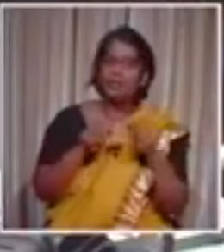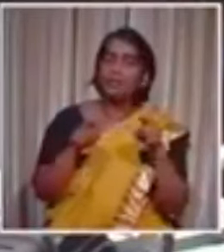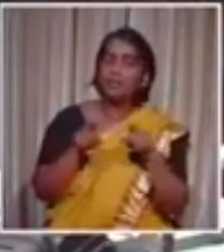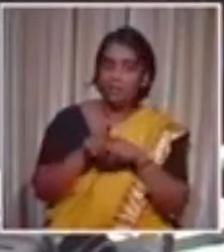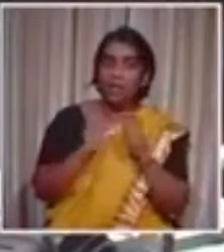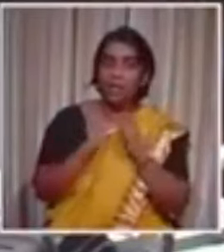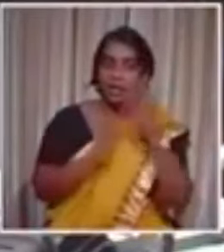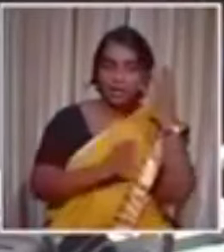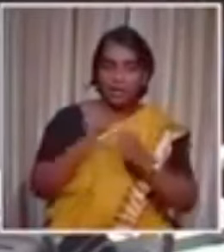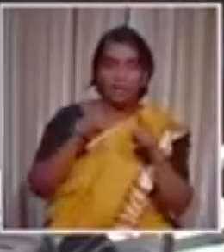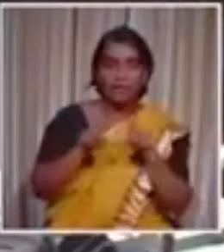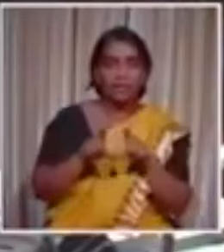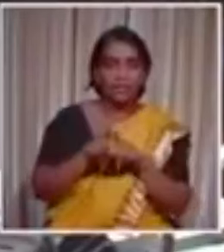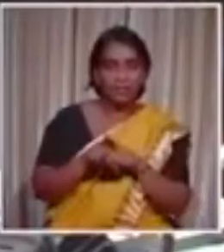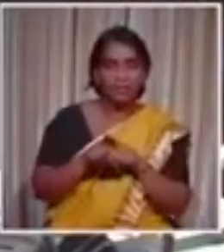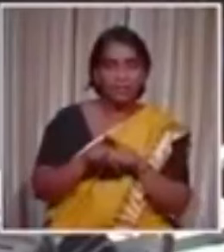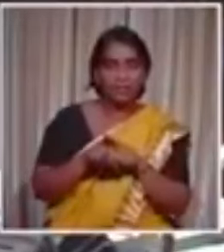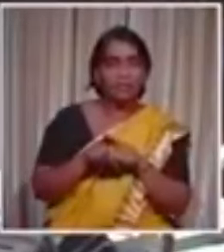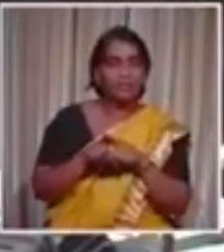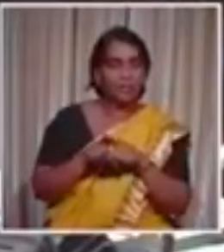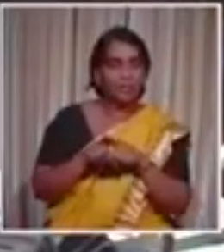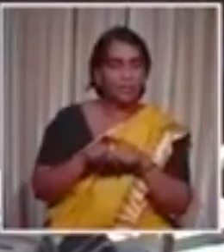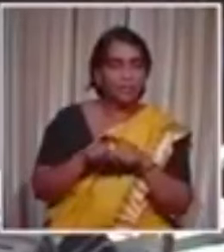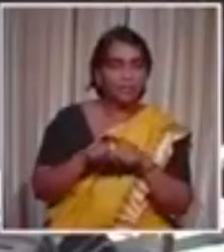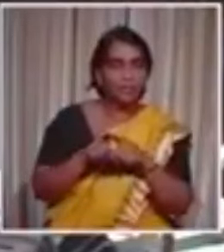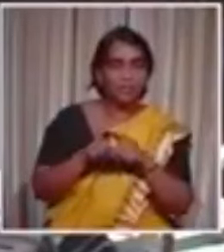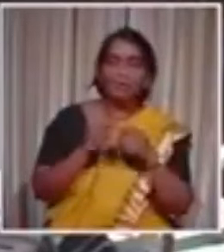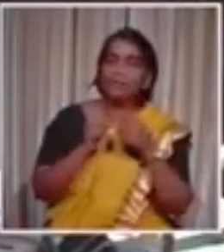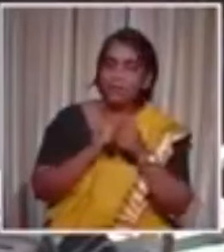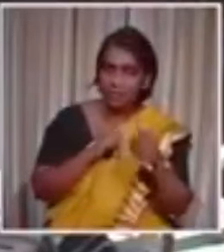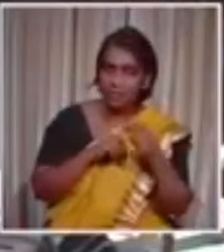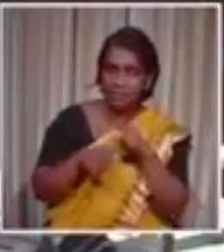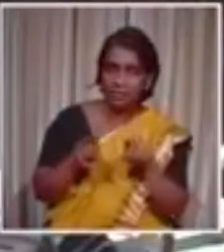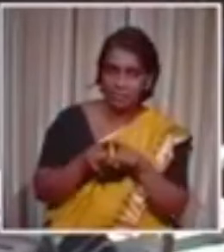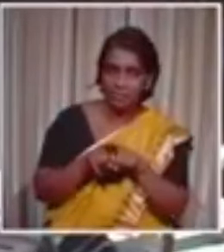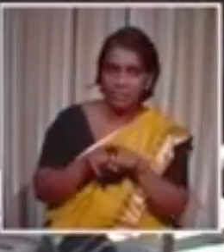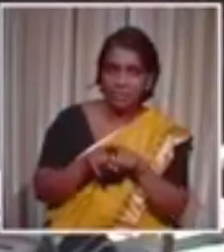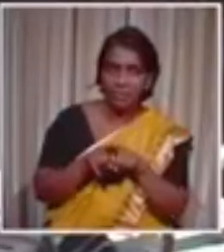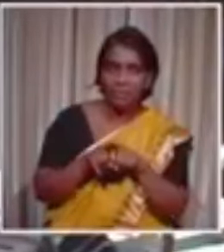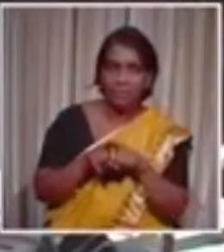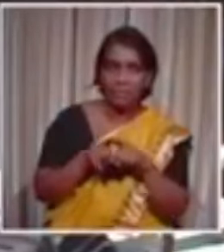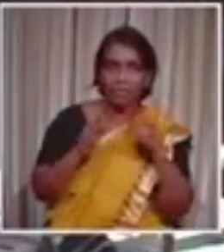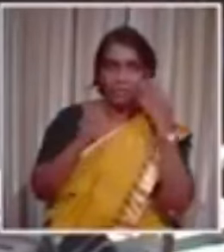kan wanja bela dapolen naya kan kita virudduni naya kila kino. Dan apairate naya wanja bela mana bela dapolen naya kan ngeke